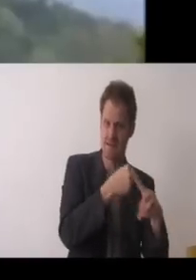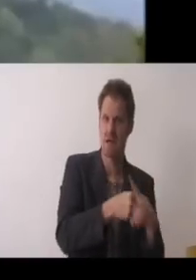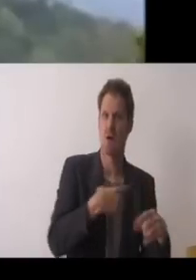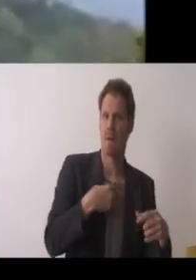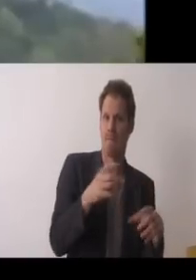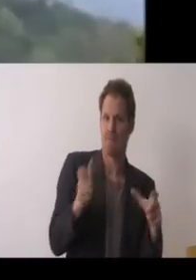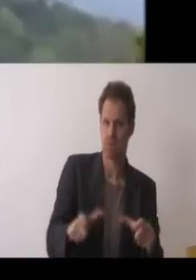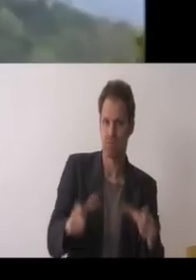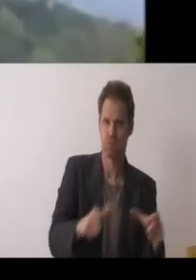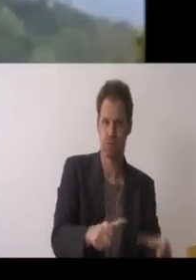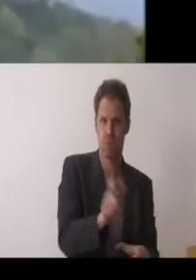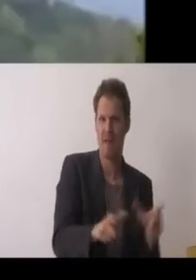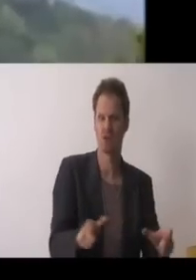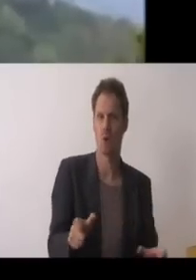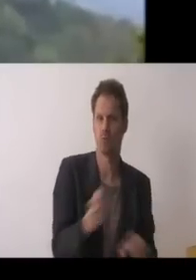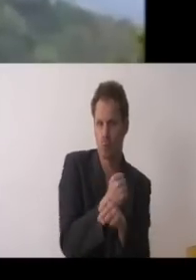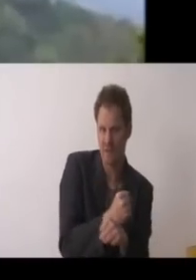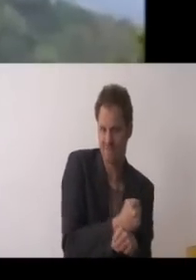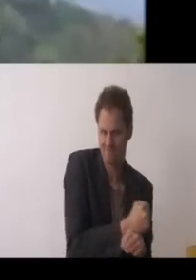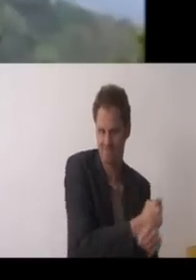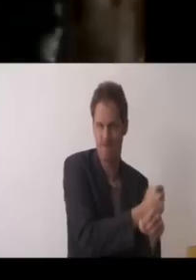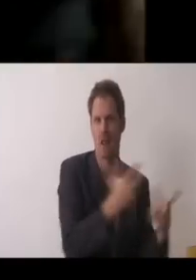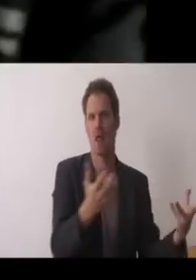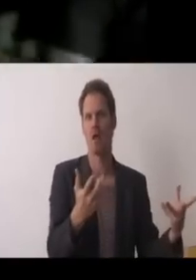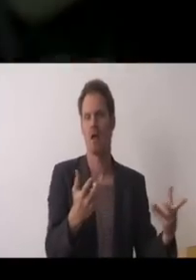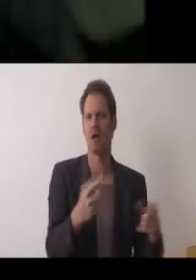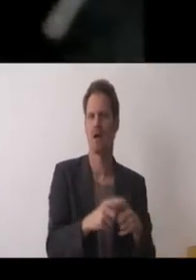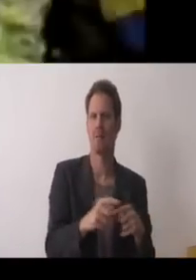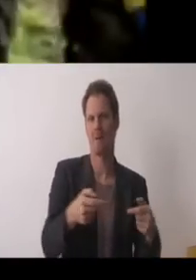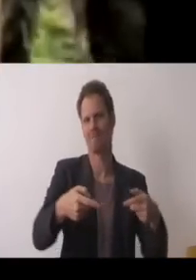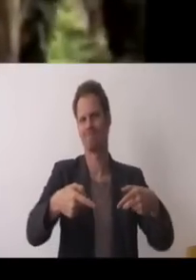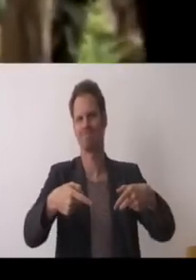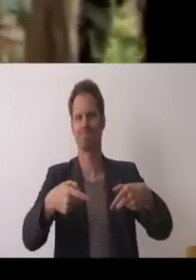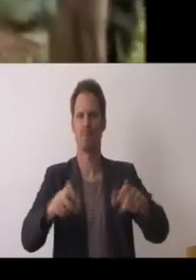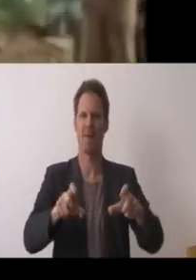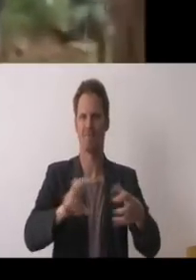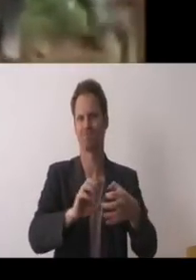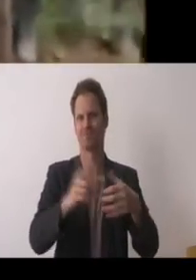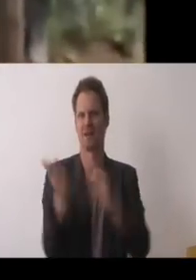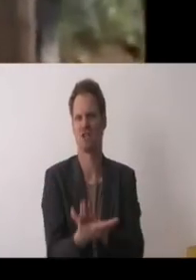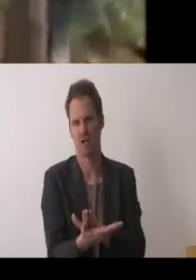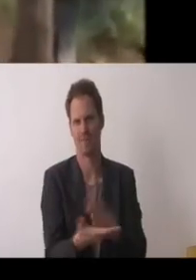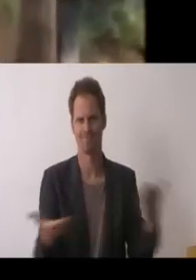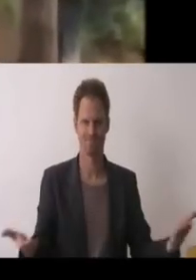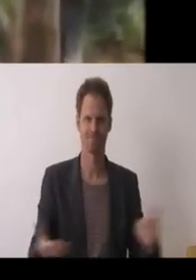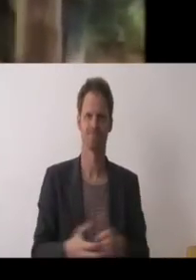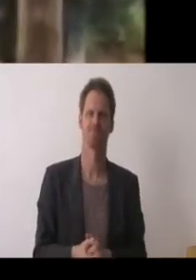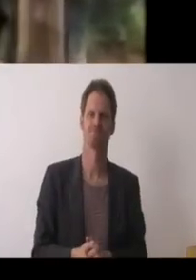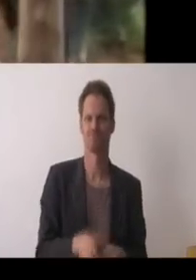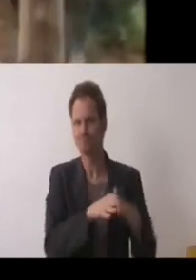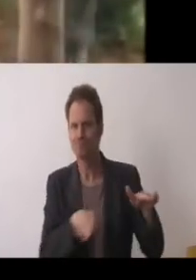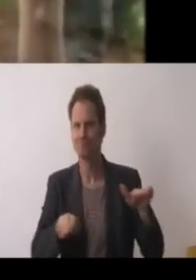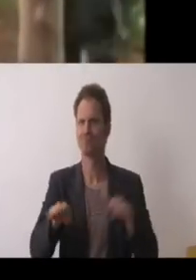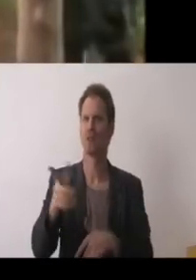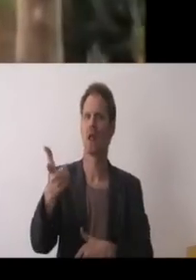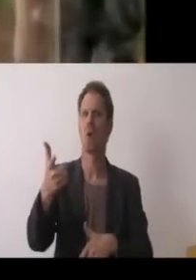à capturer des otages, même à proximité de la zone démilitarisée du Caguan, provoquant l'échec des négociations. Dans le même